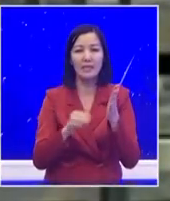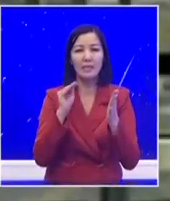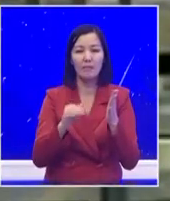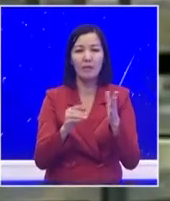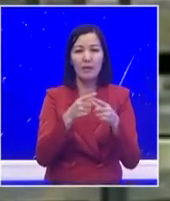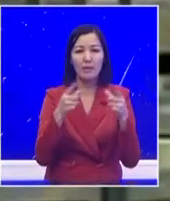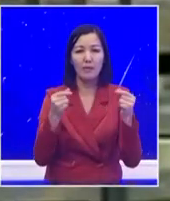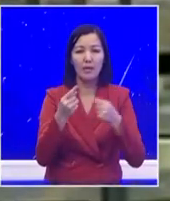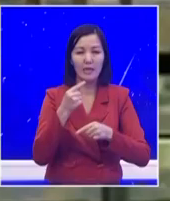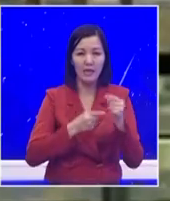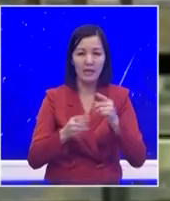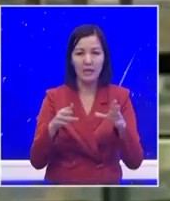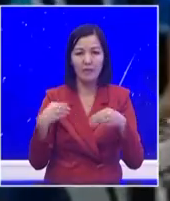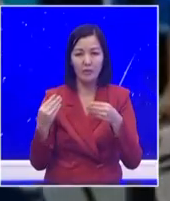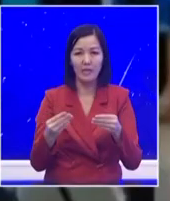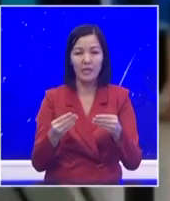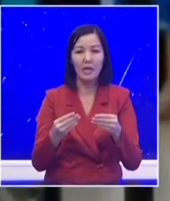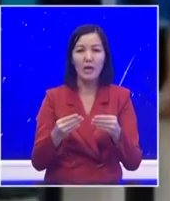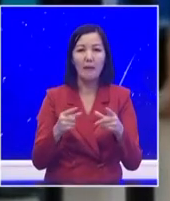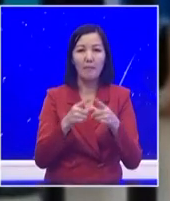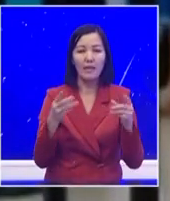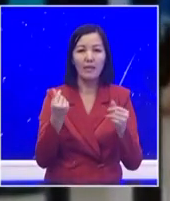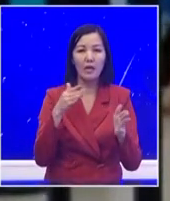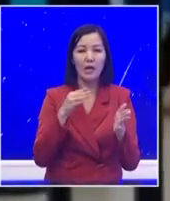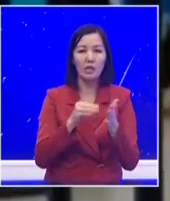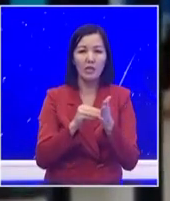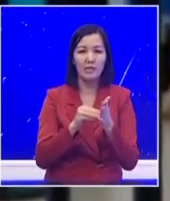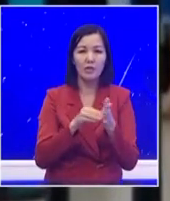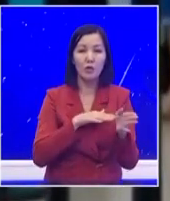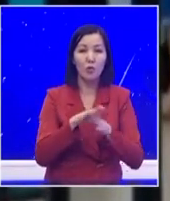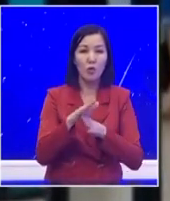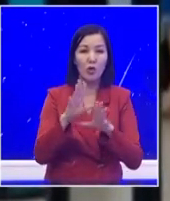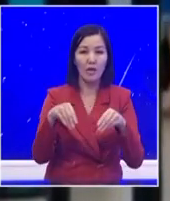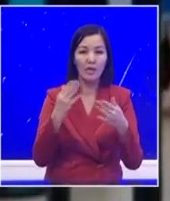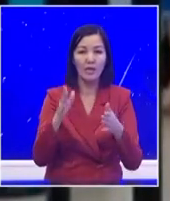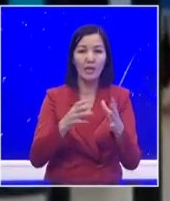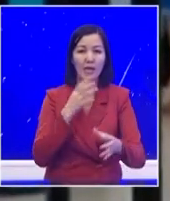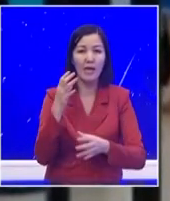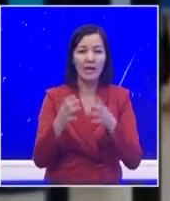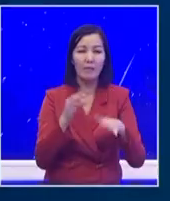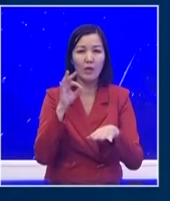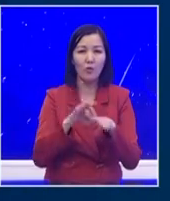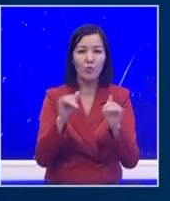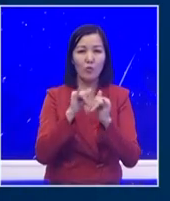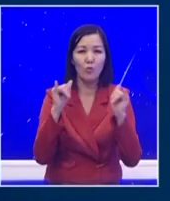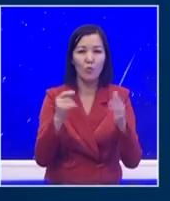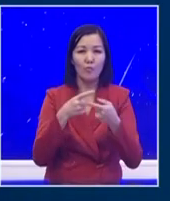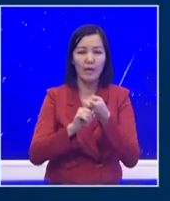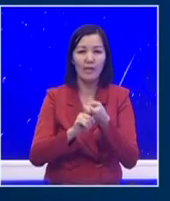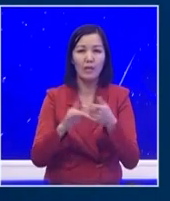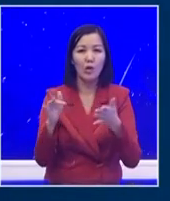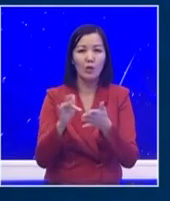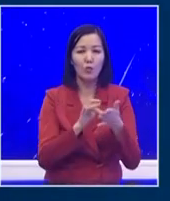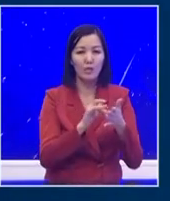билет қайтарылып жатқан көрінеді. Жолаушылар билетінің ақшасы толық көлемде қайтарылады. Әлемді дүрліктірген індеттің өршуіне байланысты